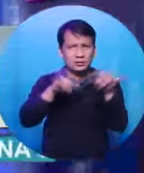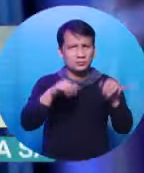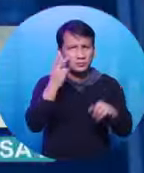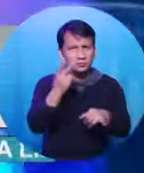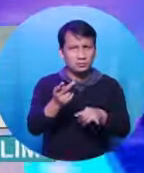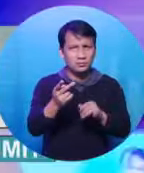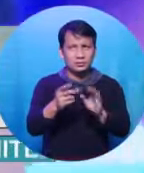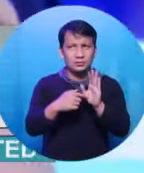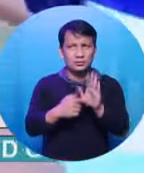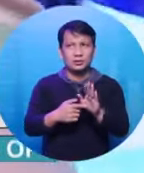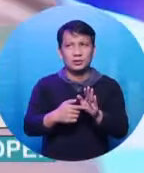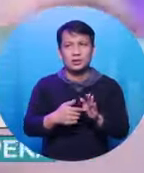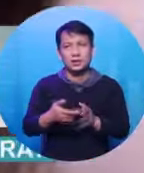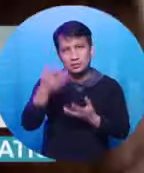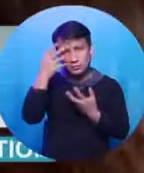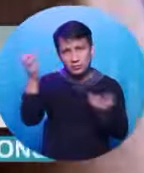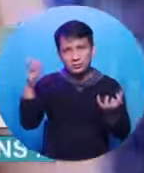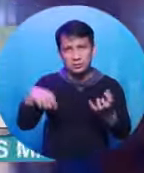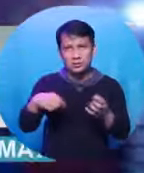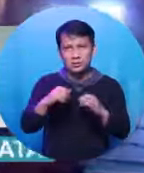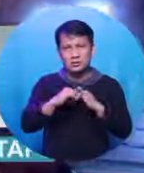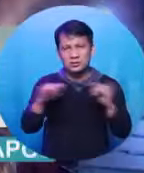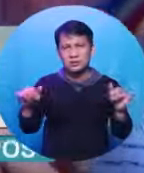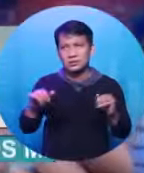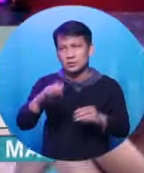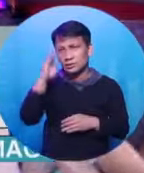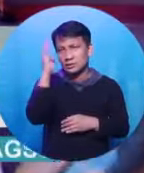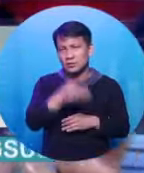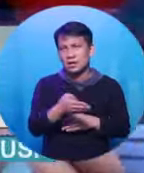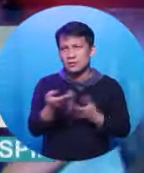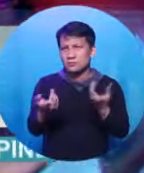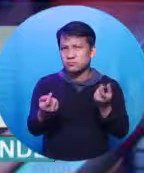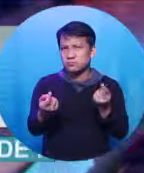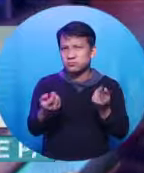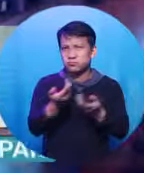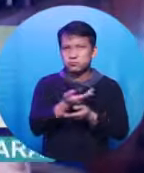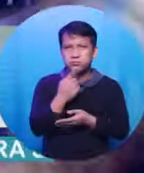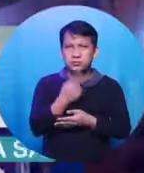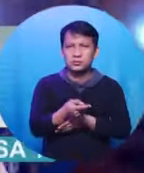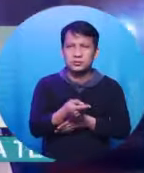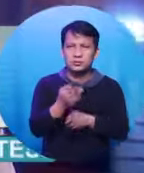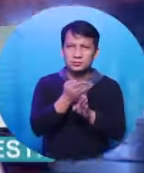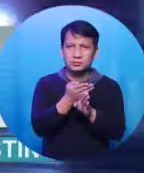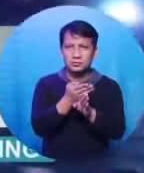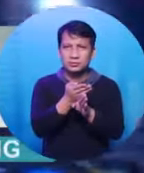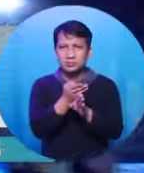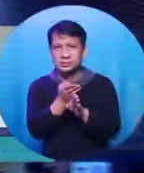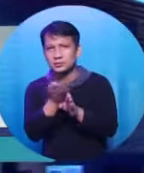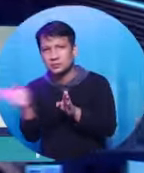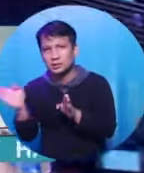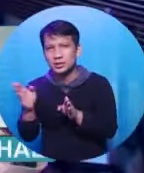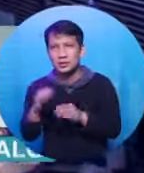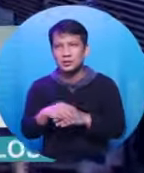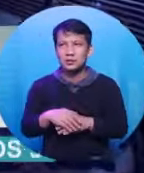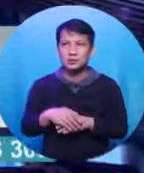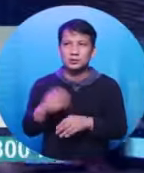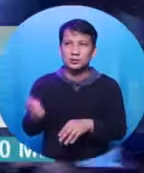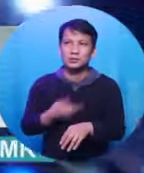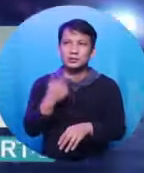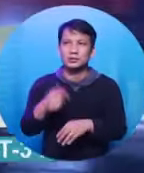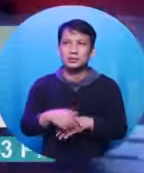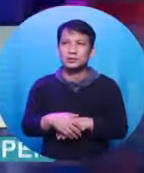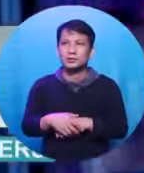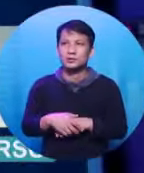nakikita natin na nanggagalaiti sila na kanina pa raw, eh, nagawa pa ni Carla na ilihis yung topic. Diba? At humaba ng